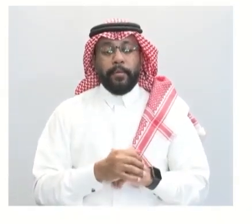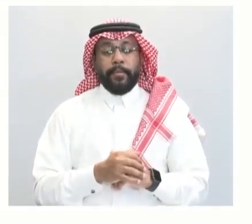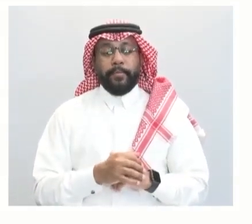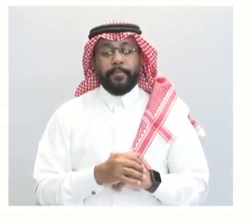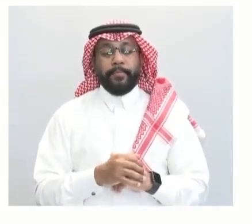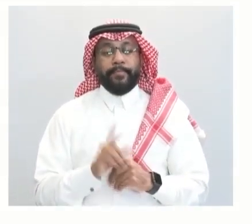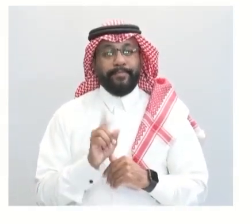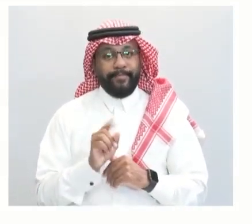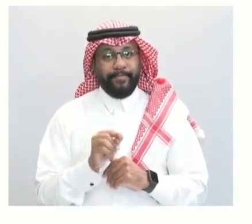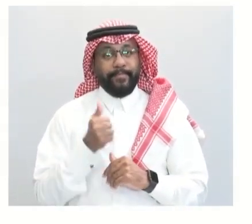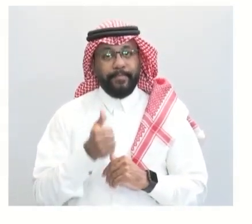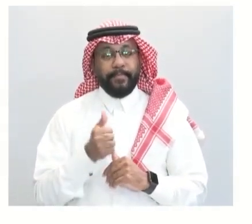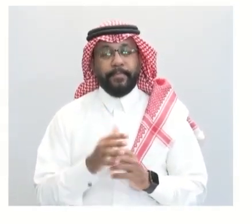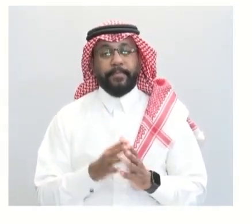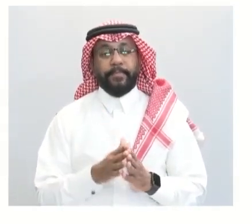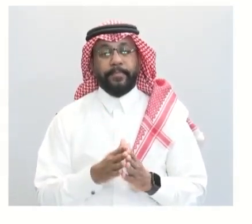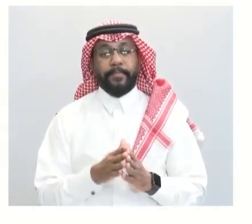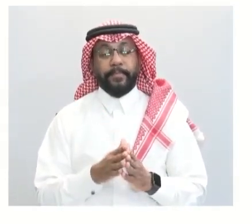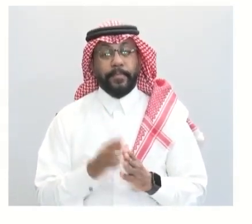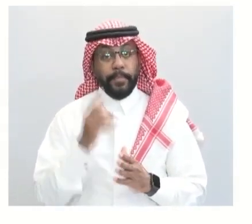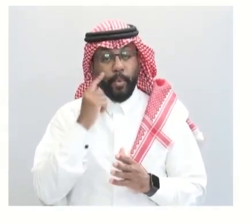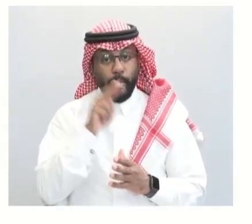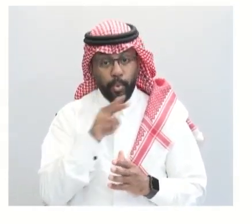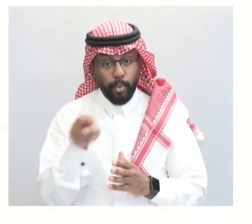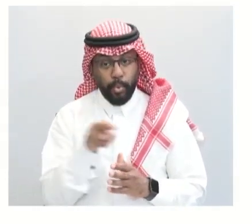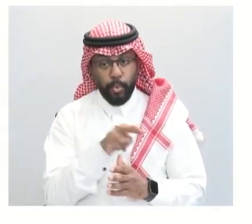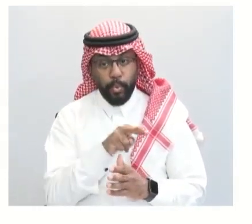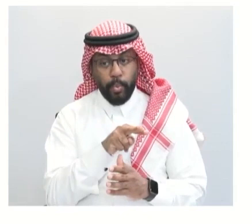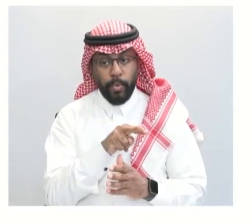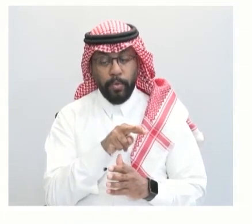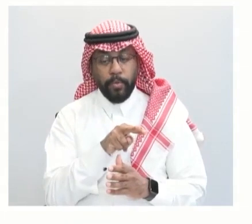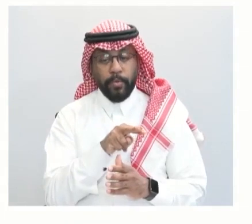ريال اذا هنا ملاحظه